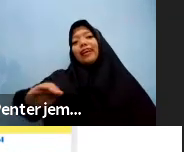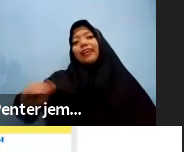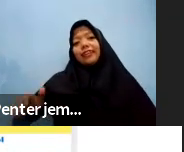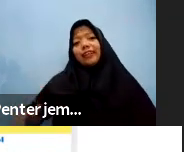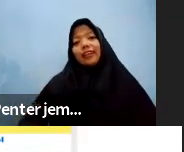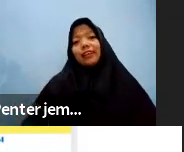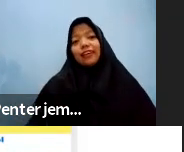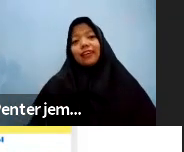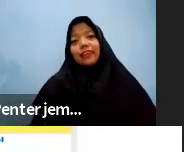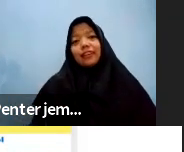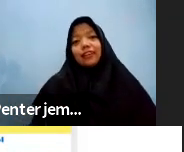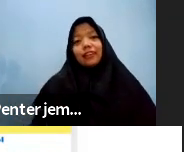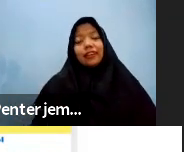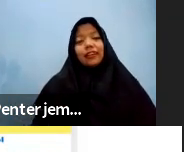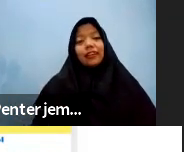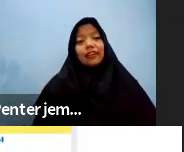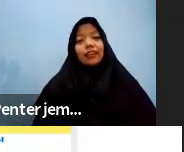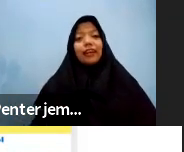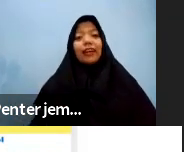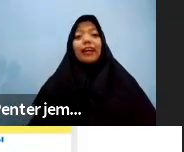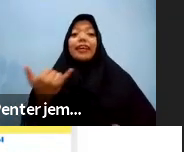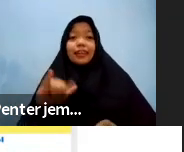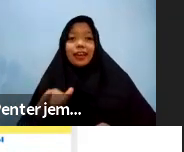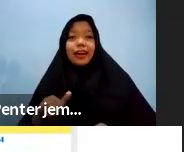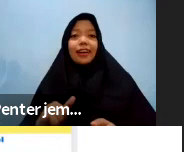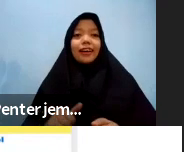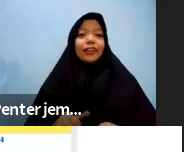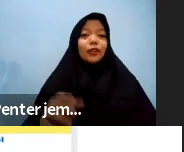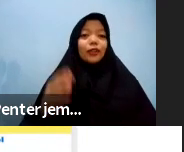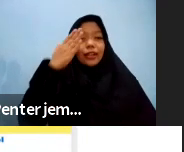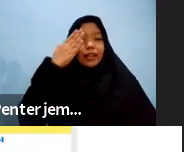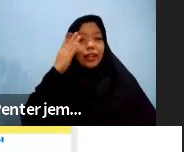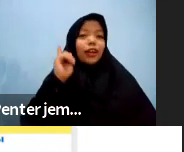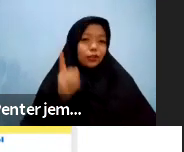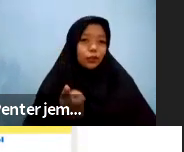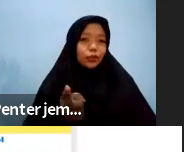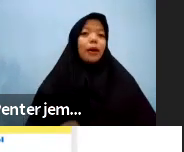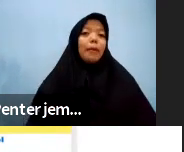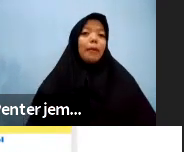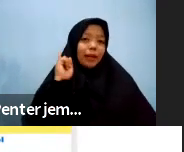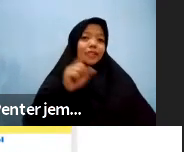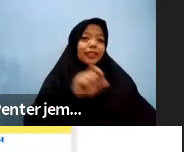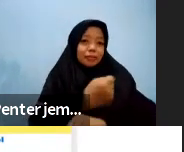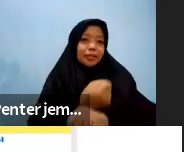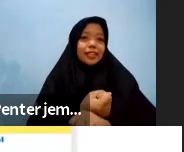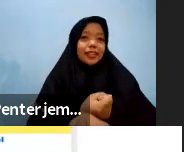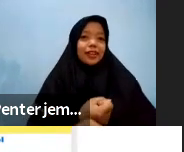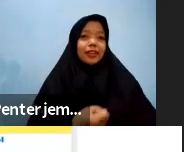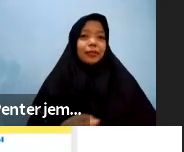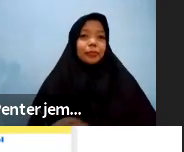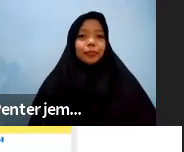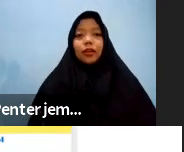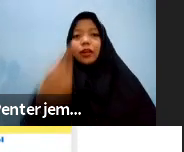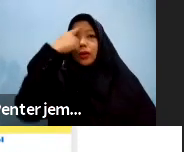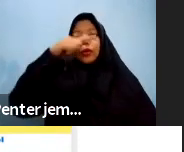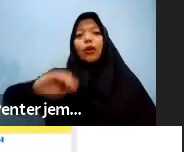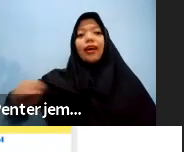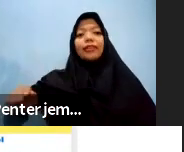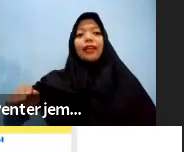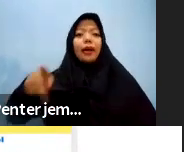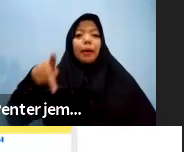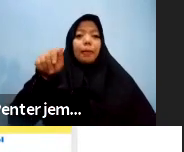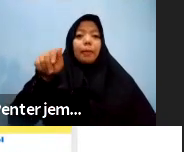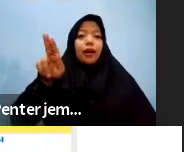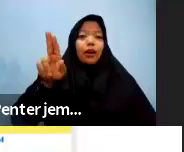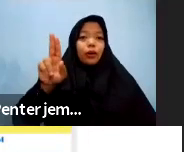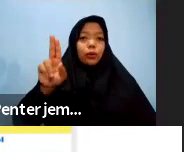baik karena ini bentuknya dalam bentuk cerita dan bentuk lagu Lalu ada juga Ma PAUD kalau mau PAUD